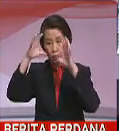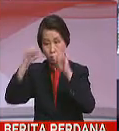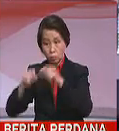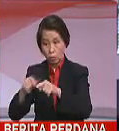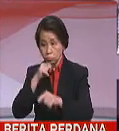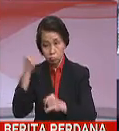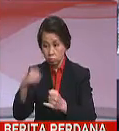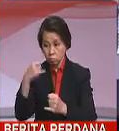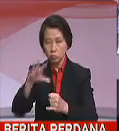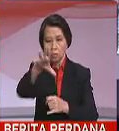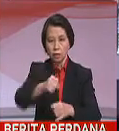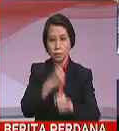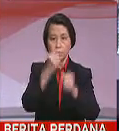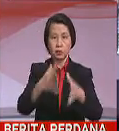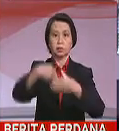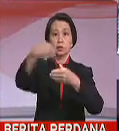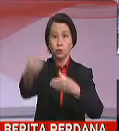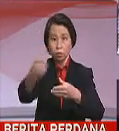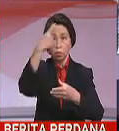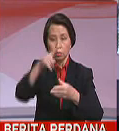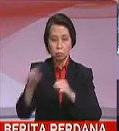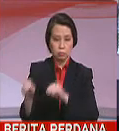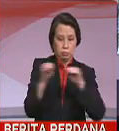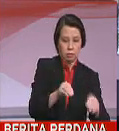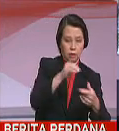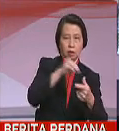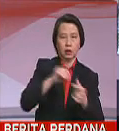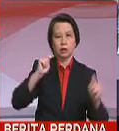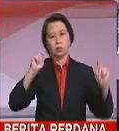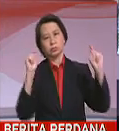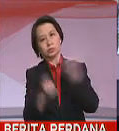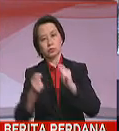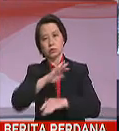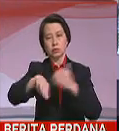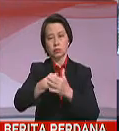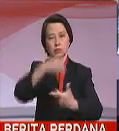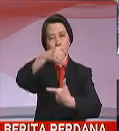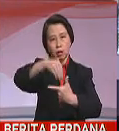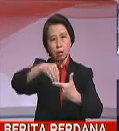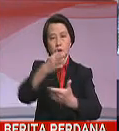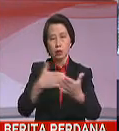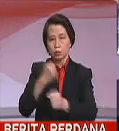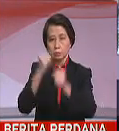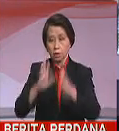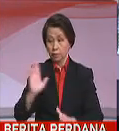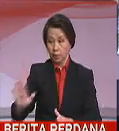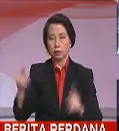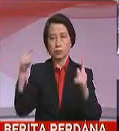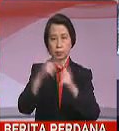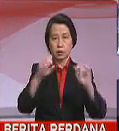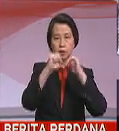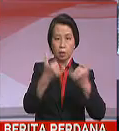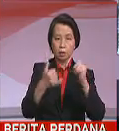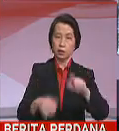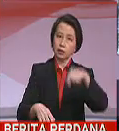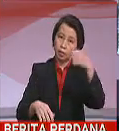yang tidak berupaya menggaji pekerja asing untuk memindah atau menukar seluruh atau sebahagian pekerja mereka kepada syarikat